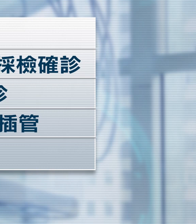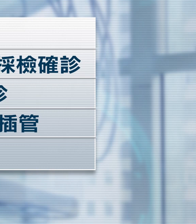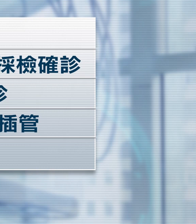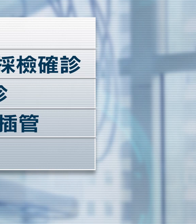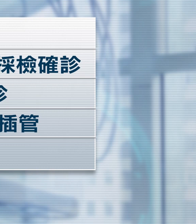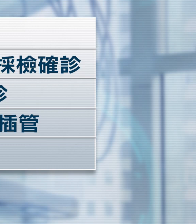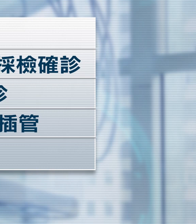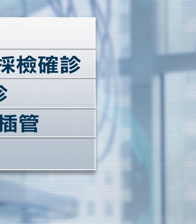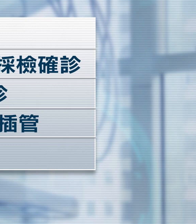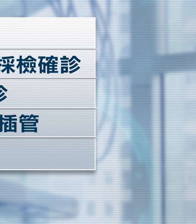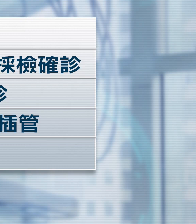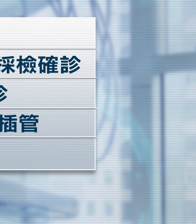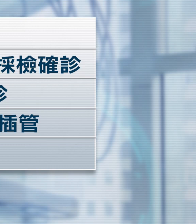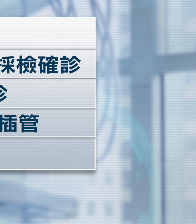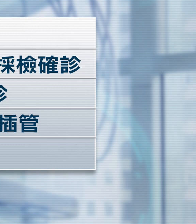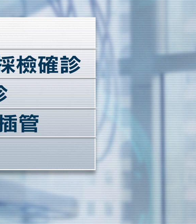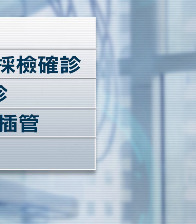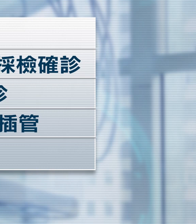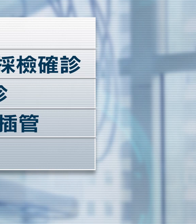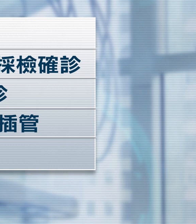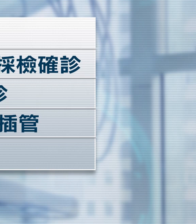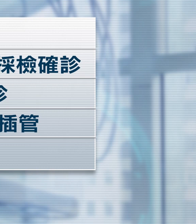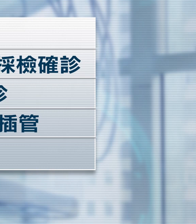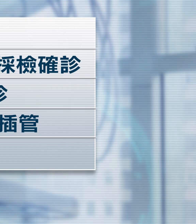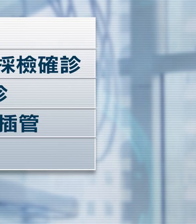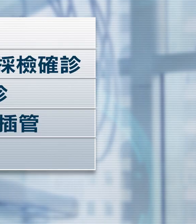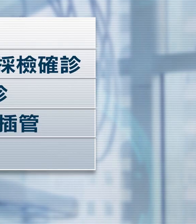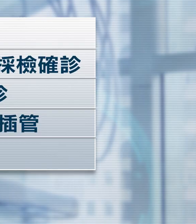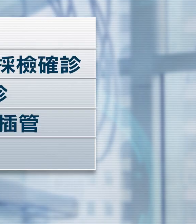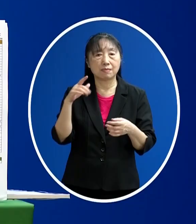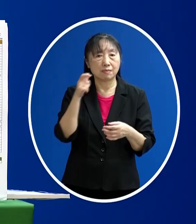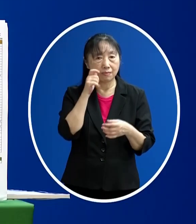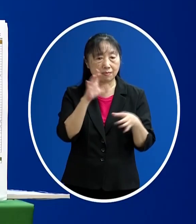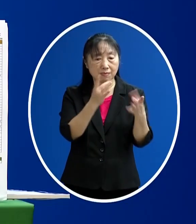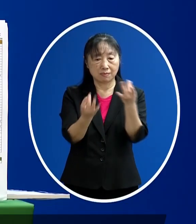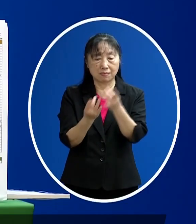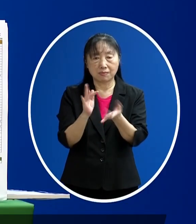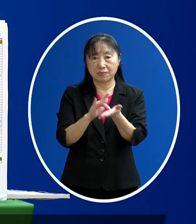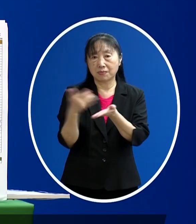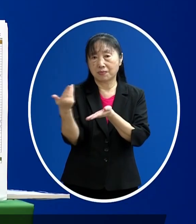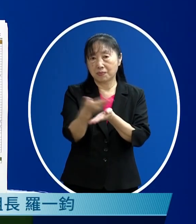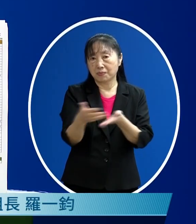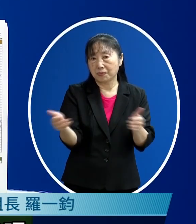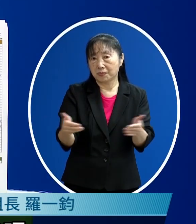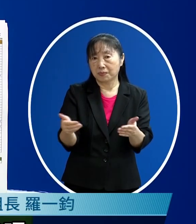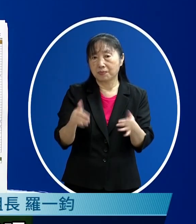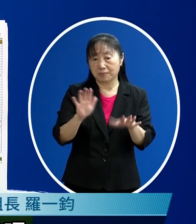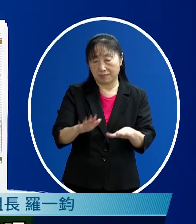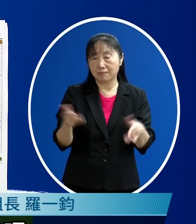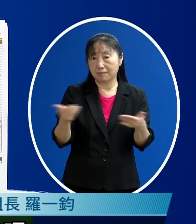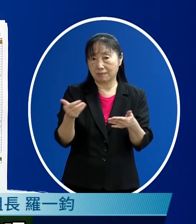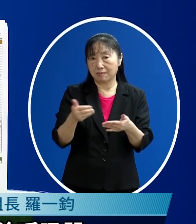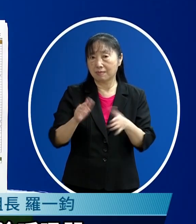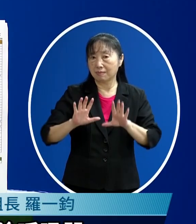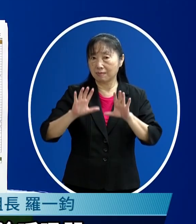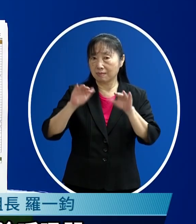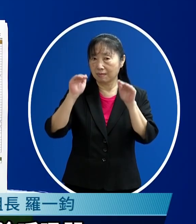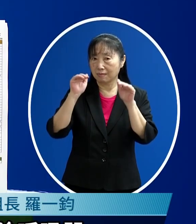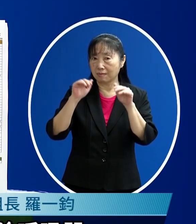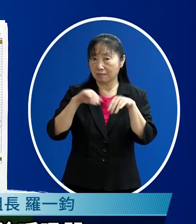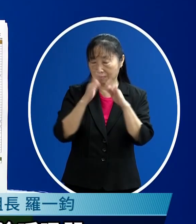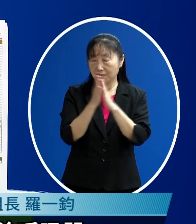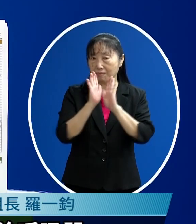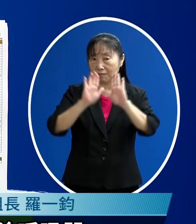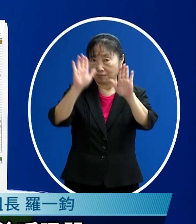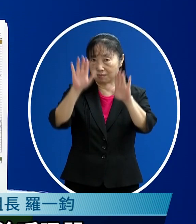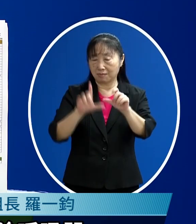插管使用瑞德西韦等药物治疗，住院8天后已经出院。 治疗过程很快，这个病况好转之后呢，在